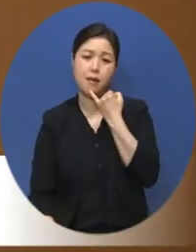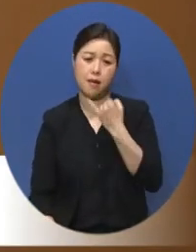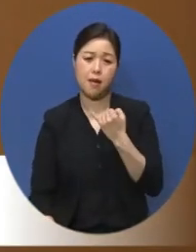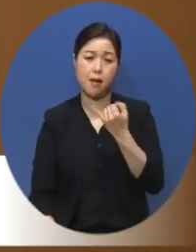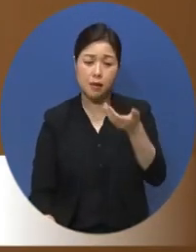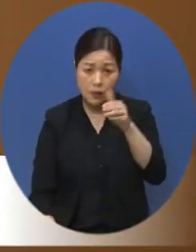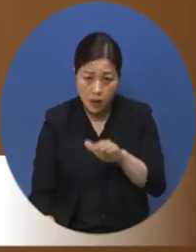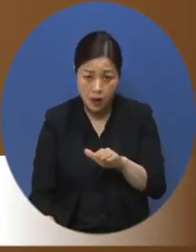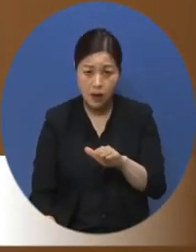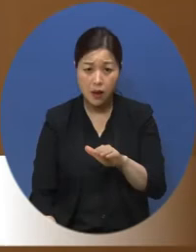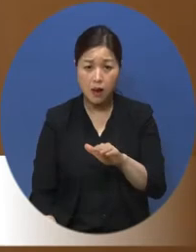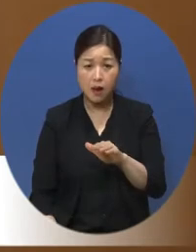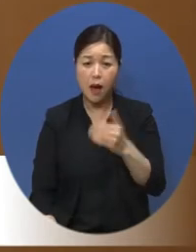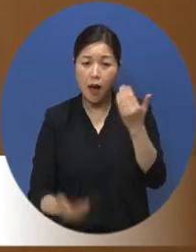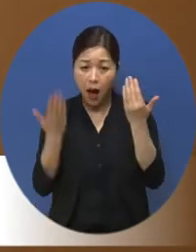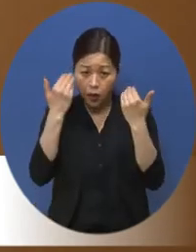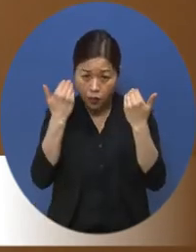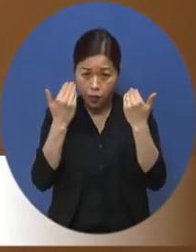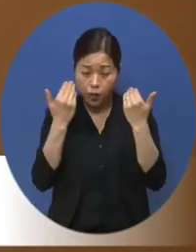그런데